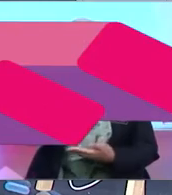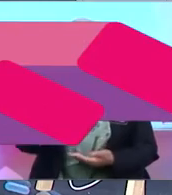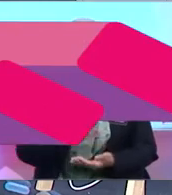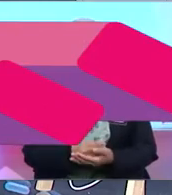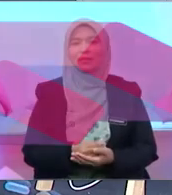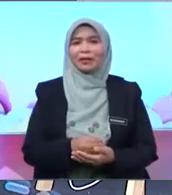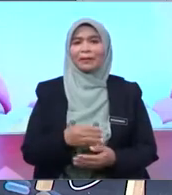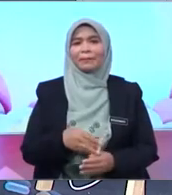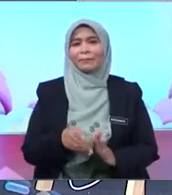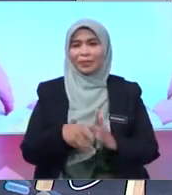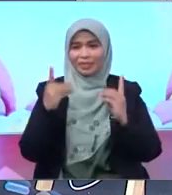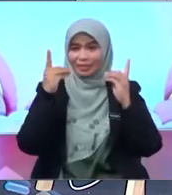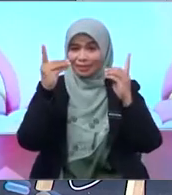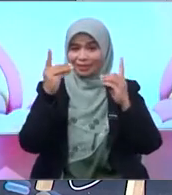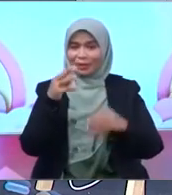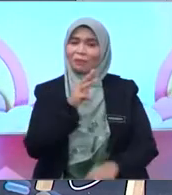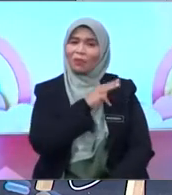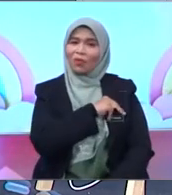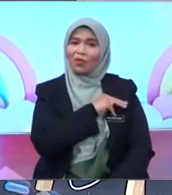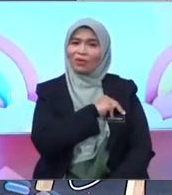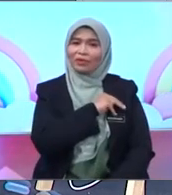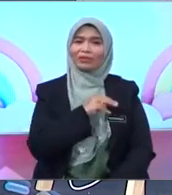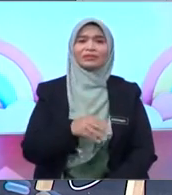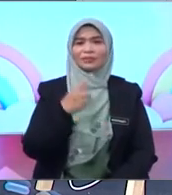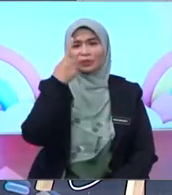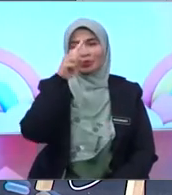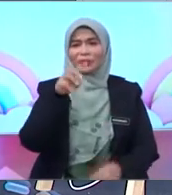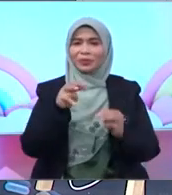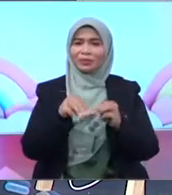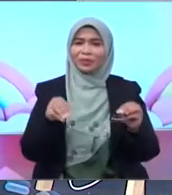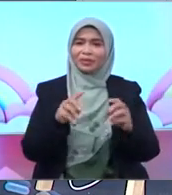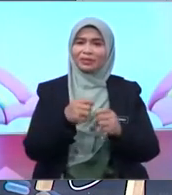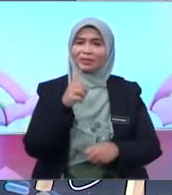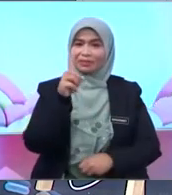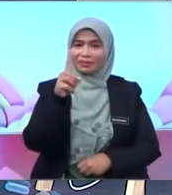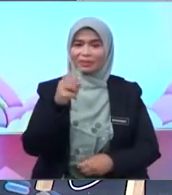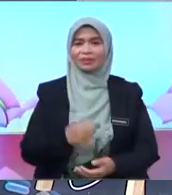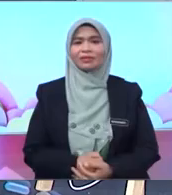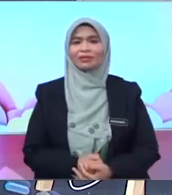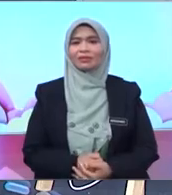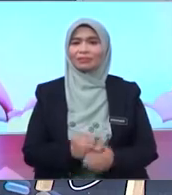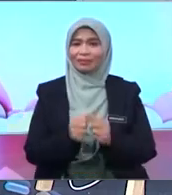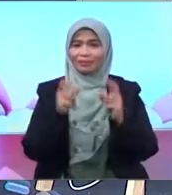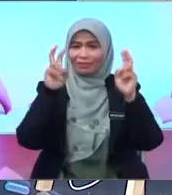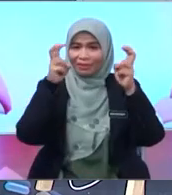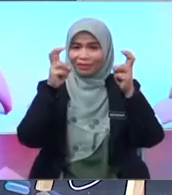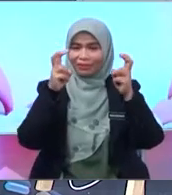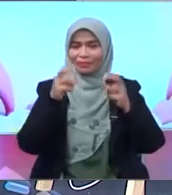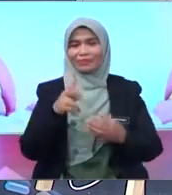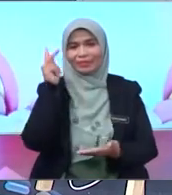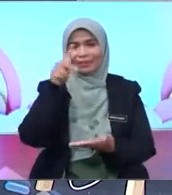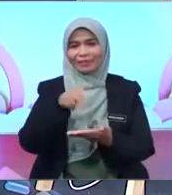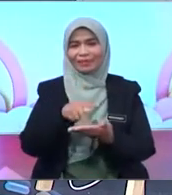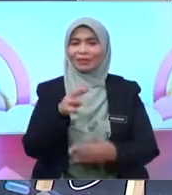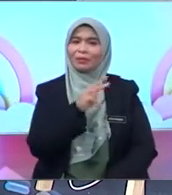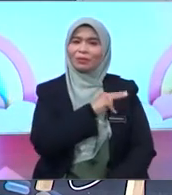mata pelajaran pendidikan remora untuk murid-murid dikata satu dengan tajuknya kenali